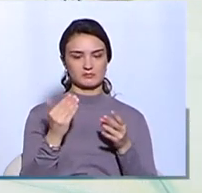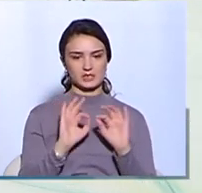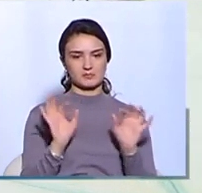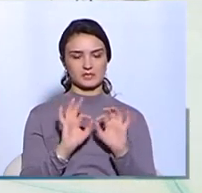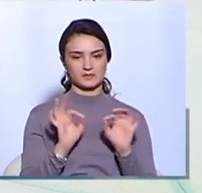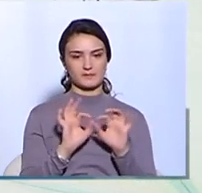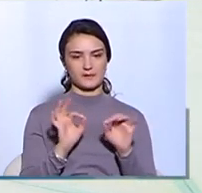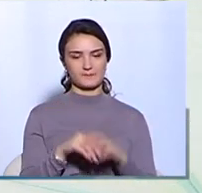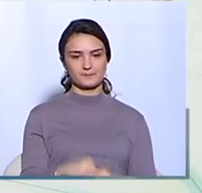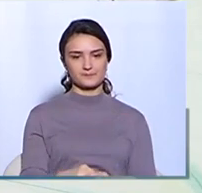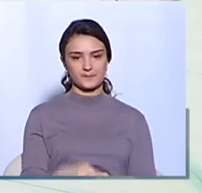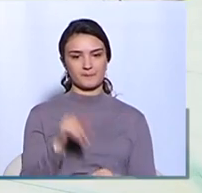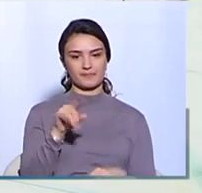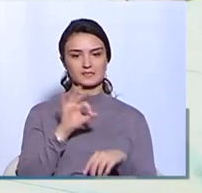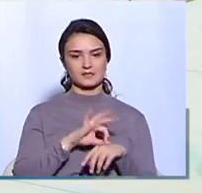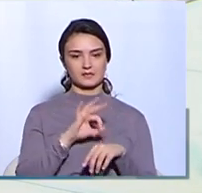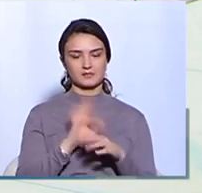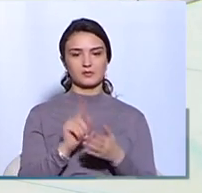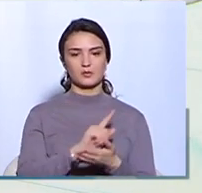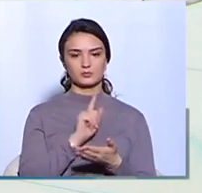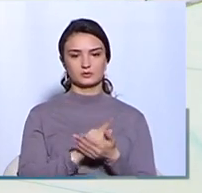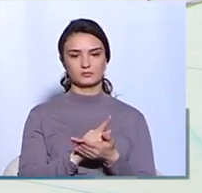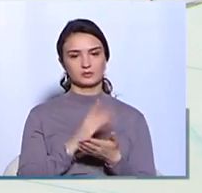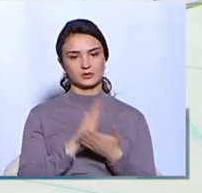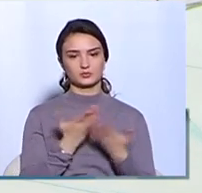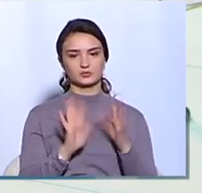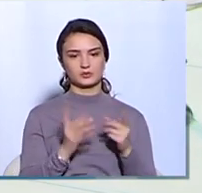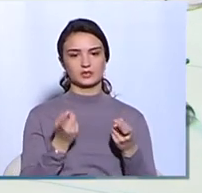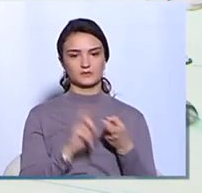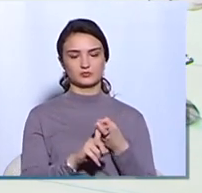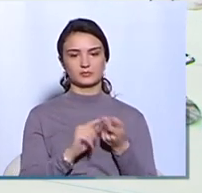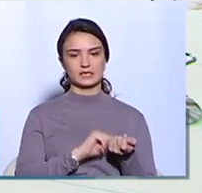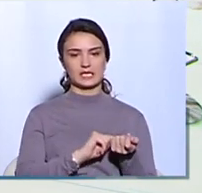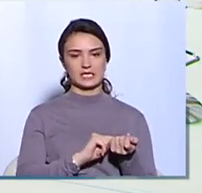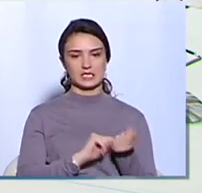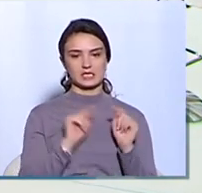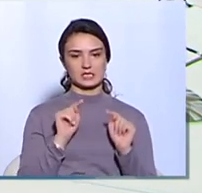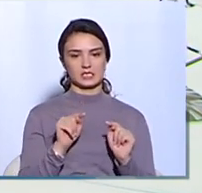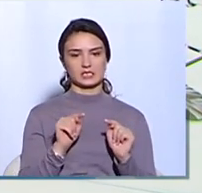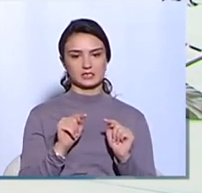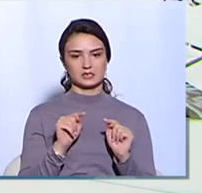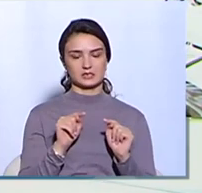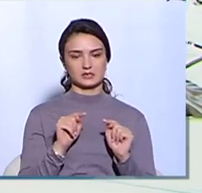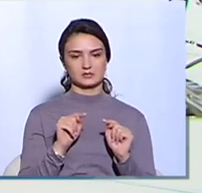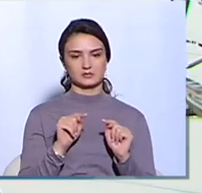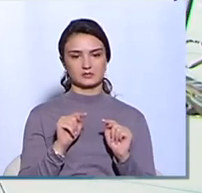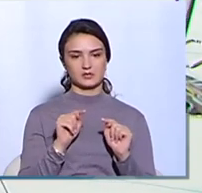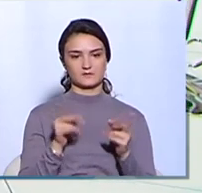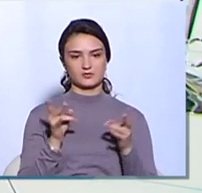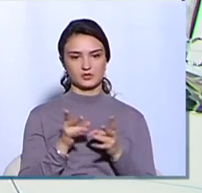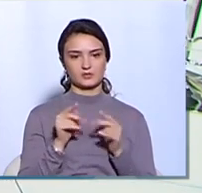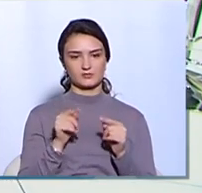განმარტება. ეს დაავადება აუცილებლად არის თუ არა დაკავშირებული გენეტიკასთან. და ხშირად აქ